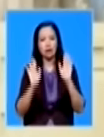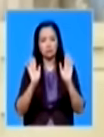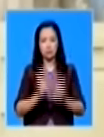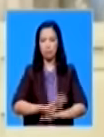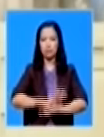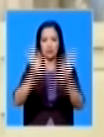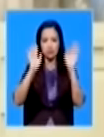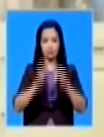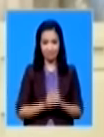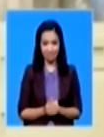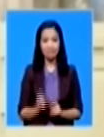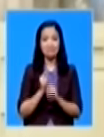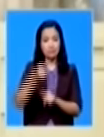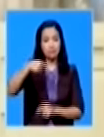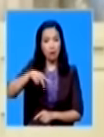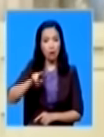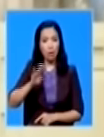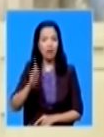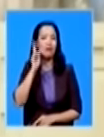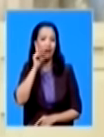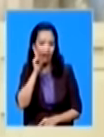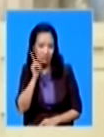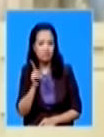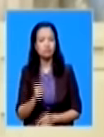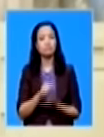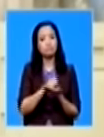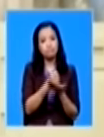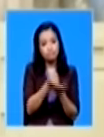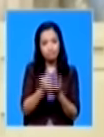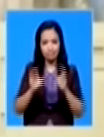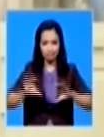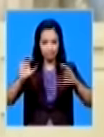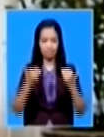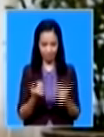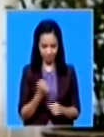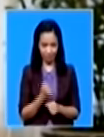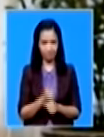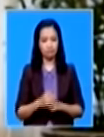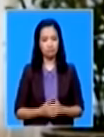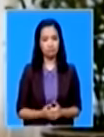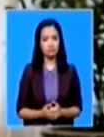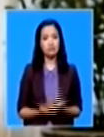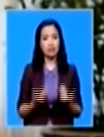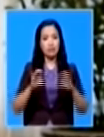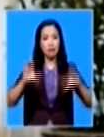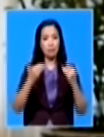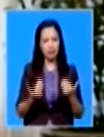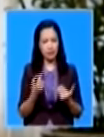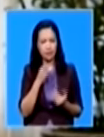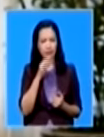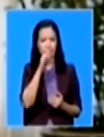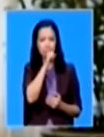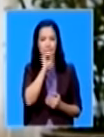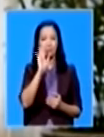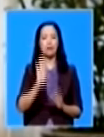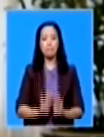ตามพรบข่าวสารใช่ไหมพรบอำนวยความสะดวกที่รัฐบาลที่ออกเหมือนกันเพราะเราไม่ได้มีอะไรที่เป็นนัยยะข้างในของเราเลย